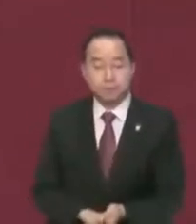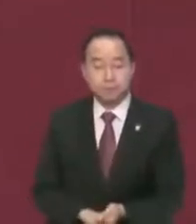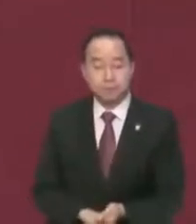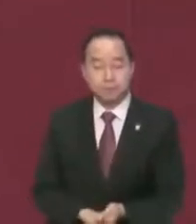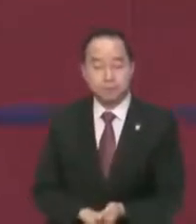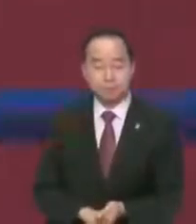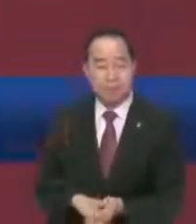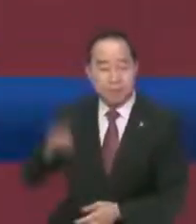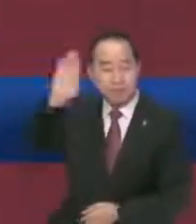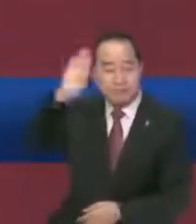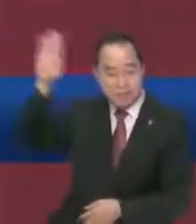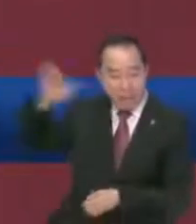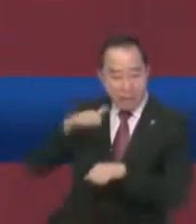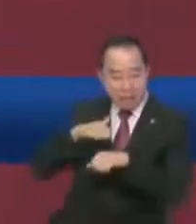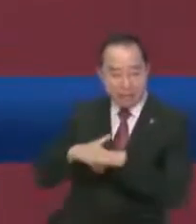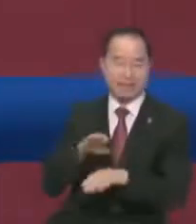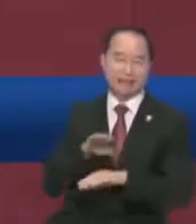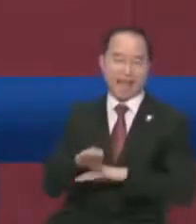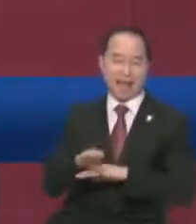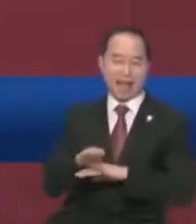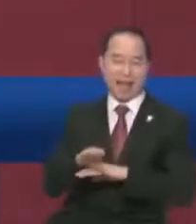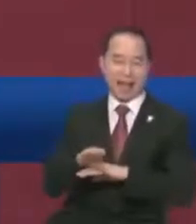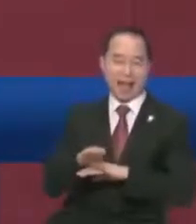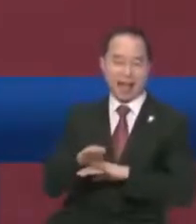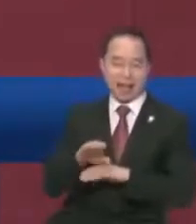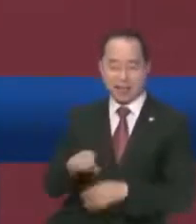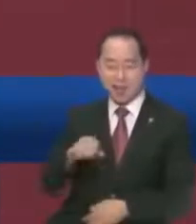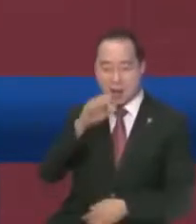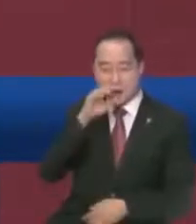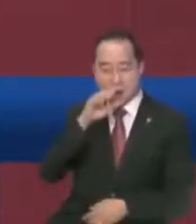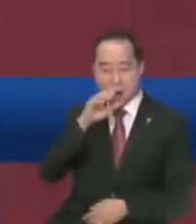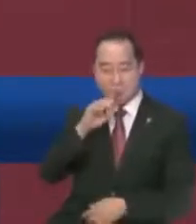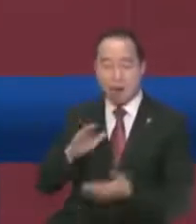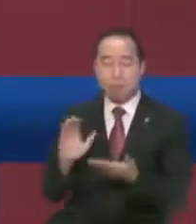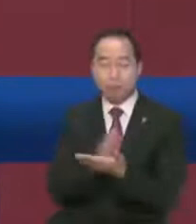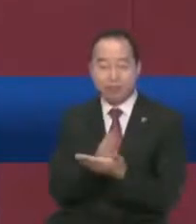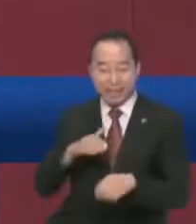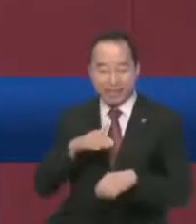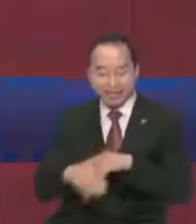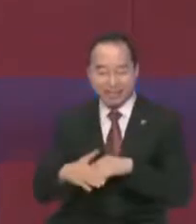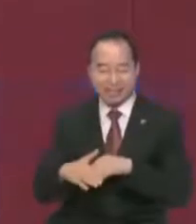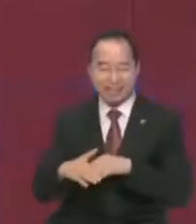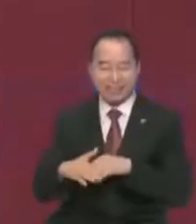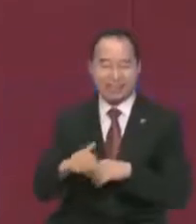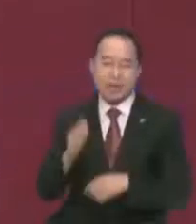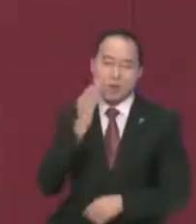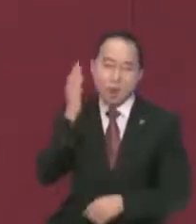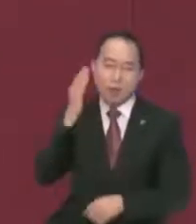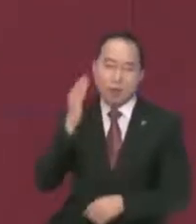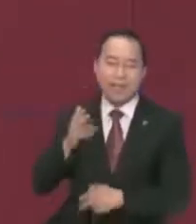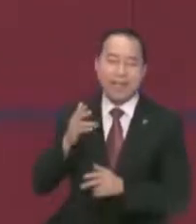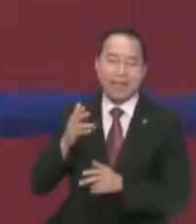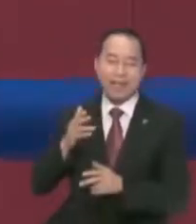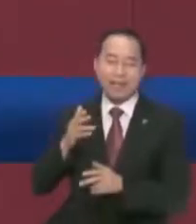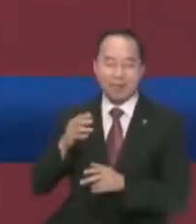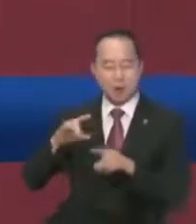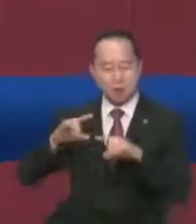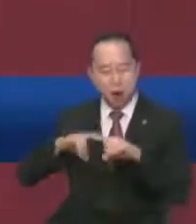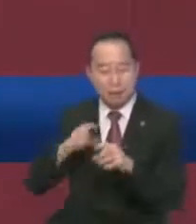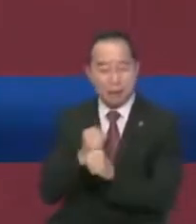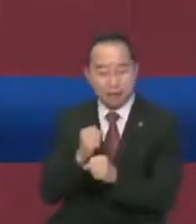미래차와 분산형 그린 에너지를 확산하겠습니다. 녹색 금융과 녹색 산업의 생태계를